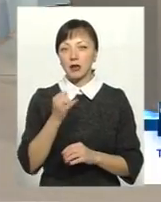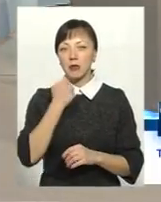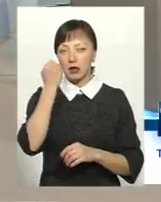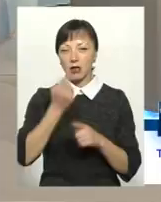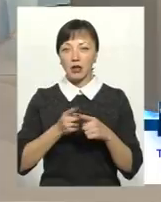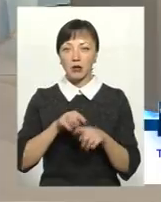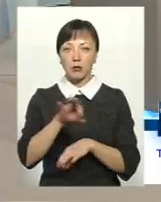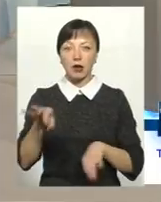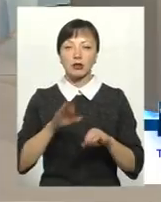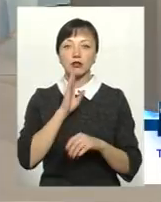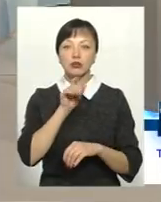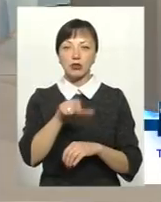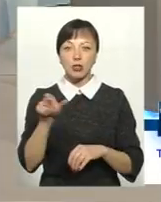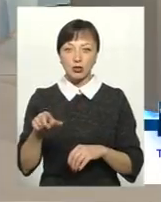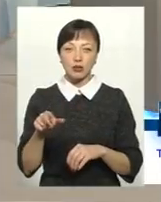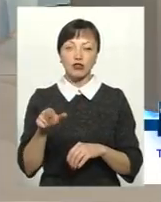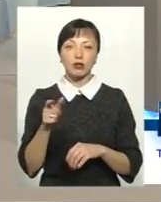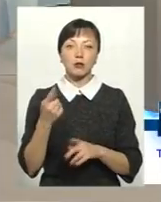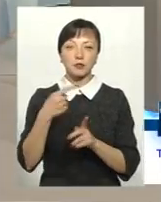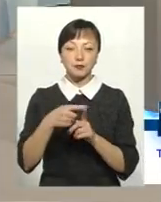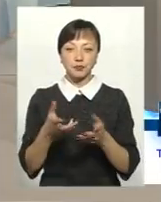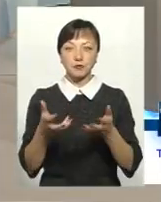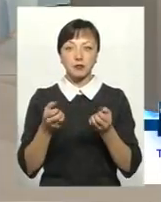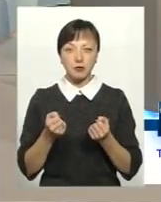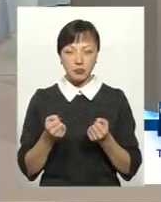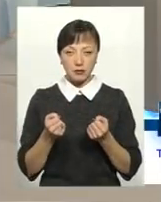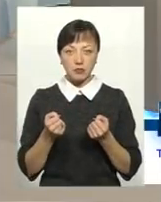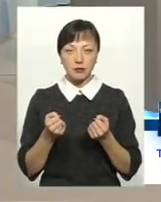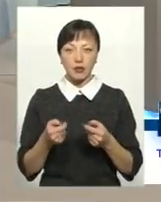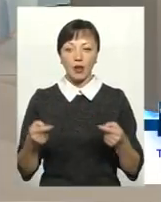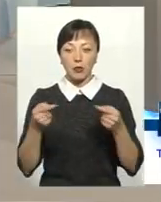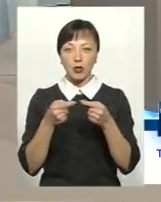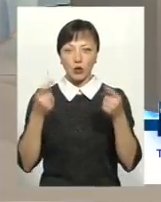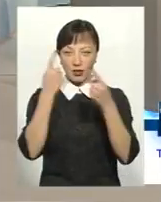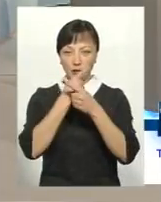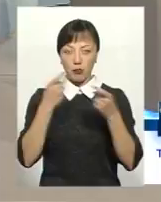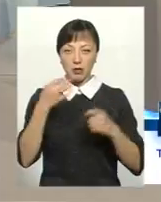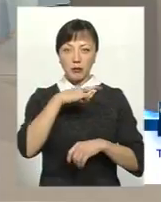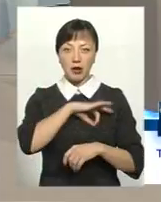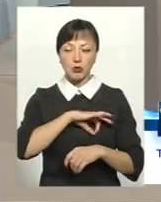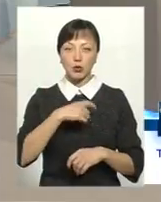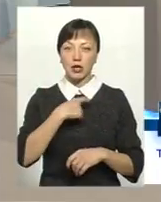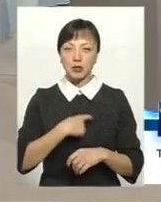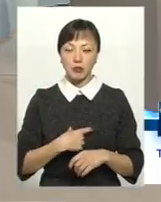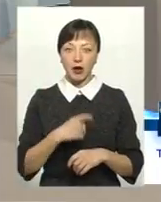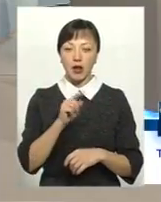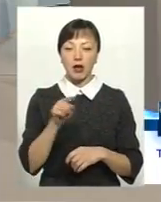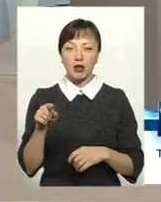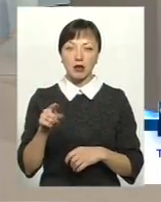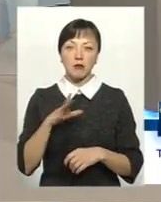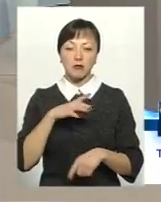этому проекту эти женщины, помимо того, что получили определенную информацию полезную для себя, они